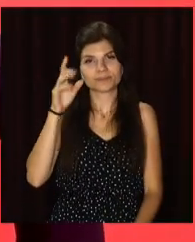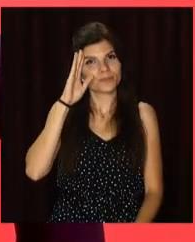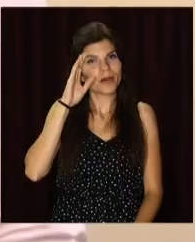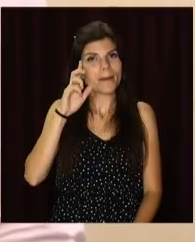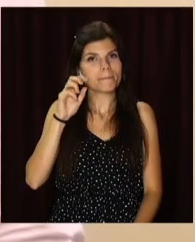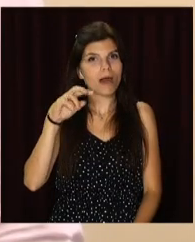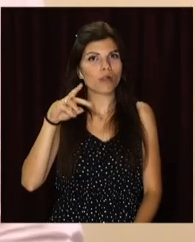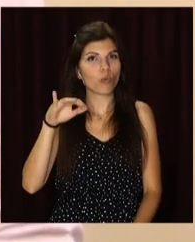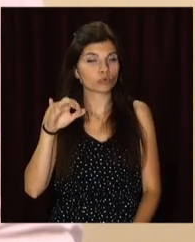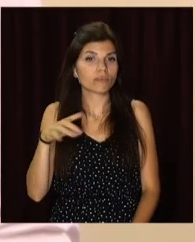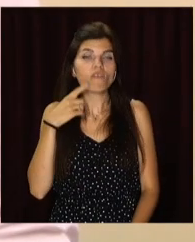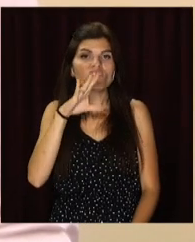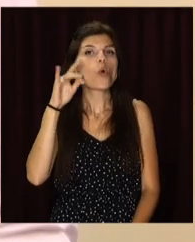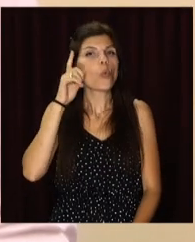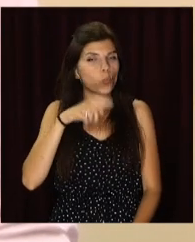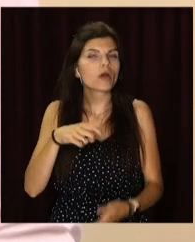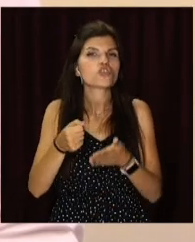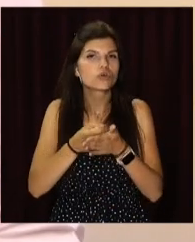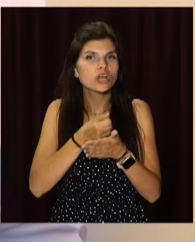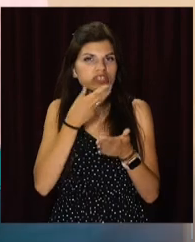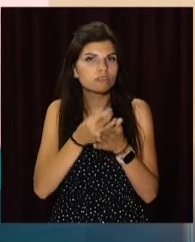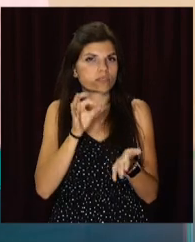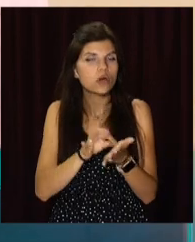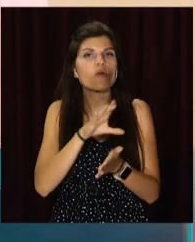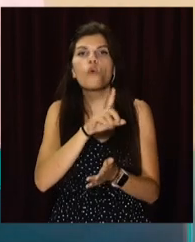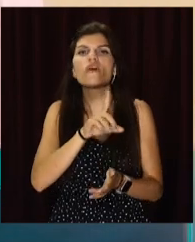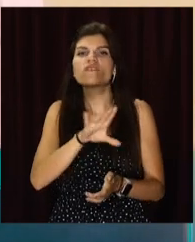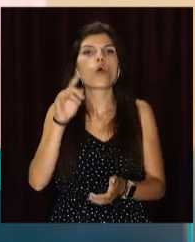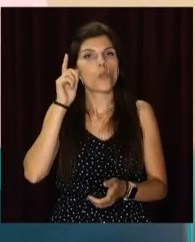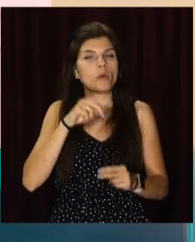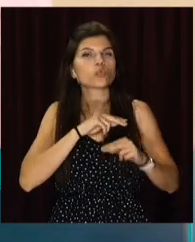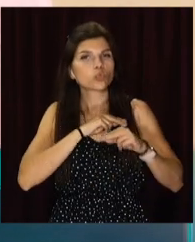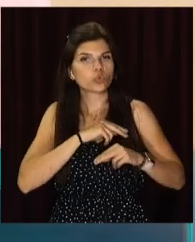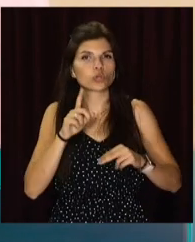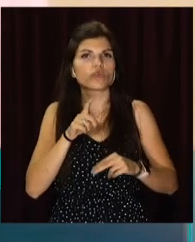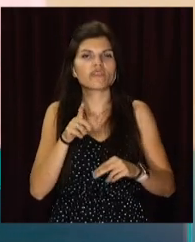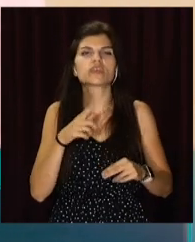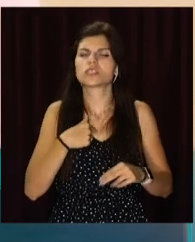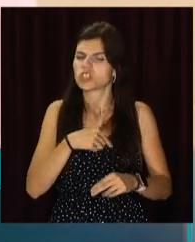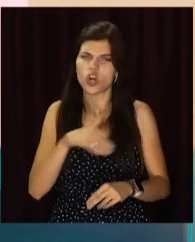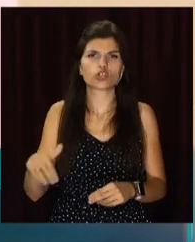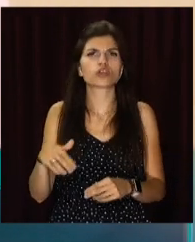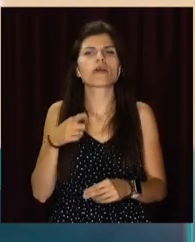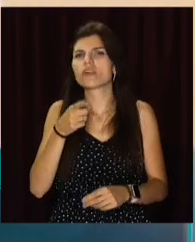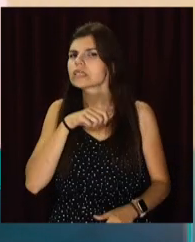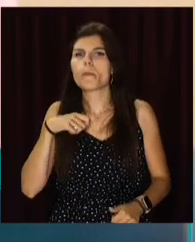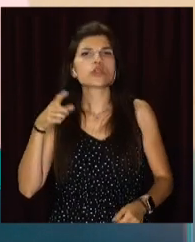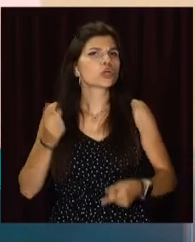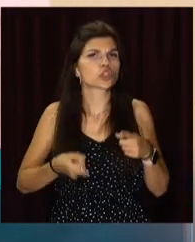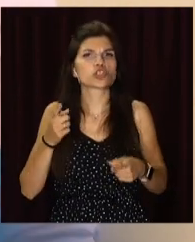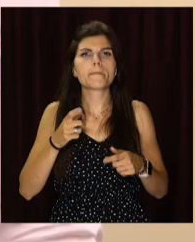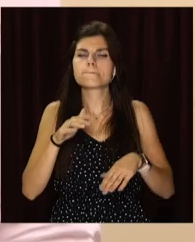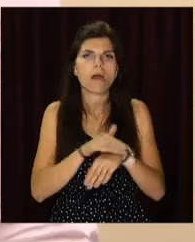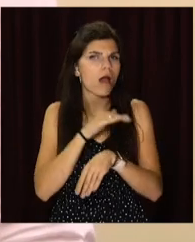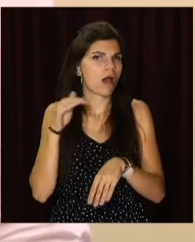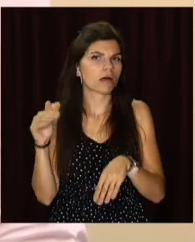Ви вмієте досягати поставлених цілей, що ви вмієте трудитися, що ви рішительні, що ви самі настоящі